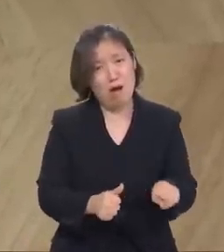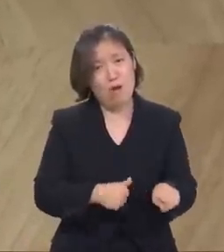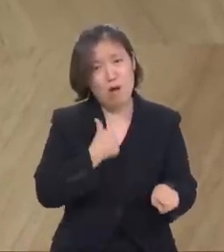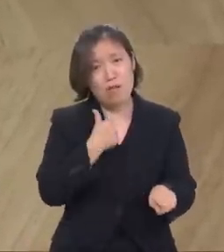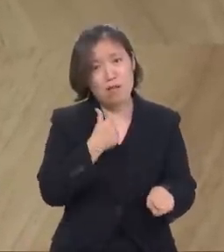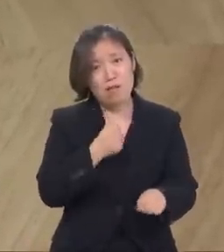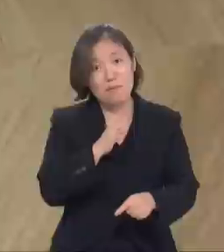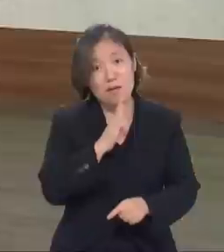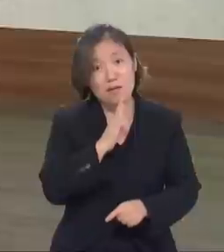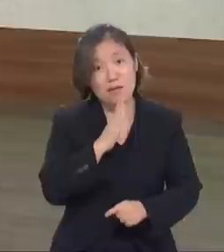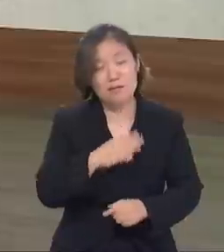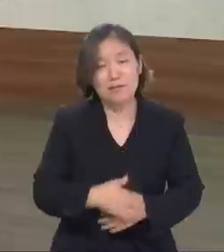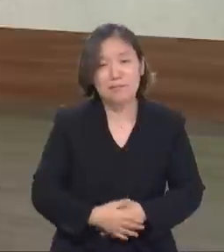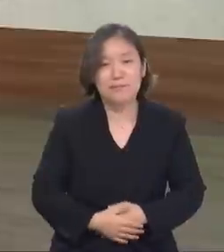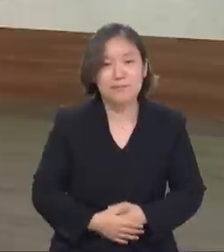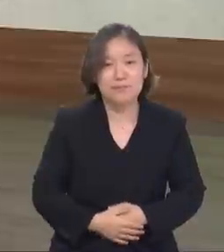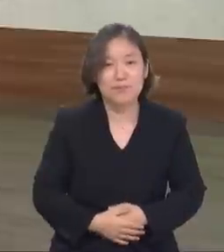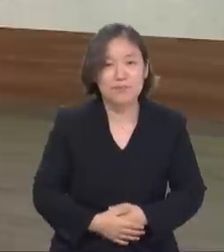때릴까요